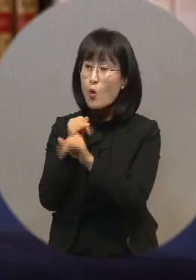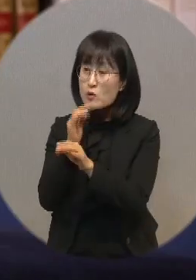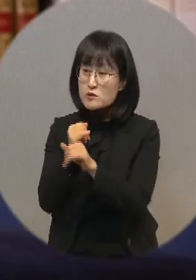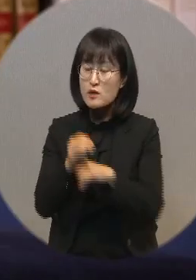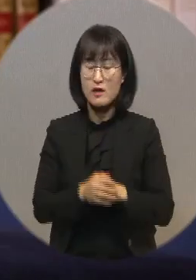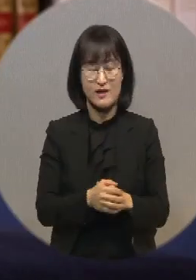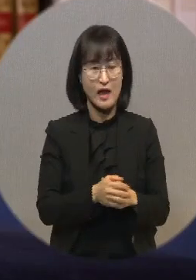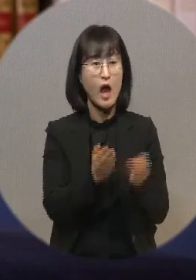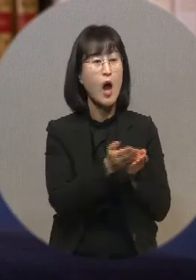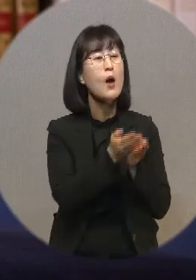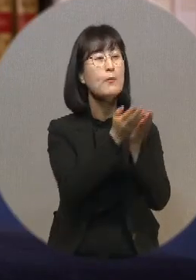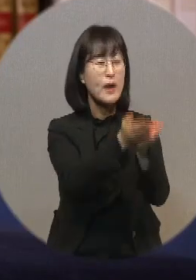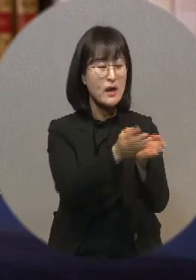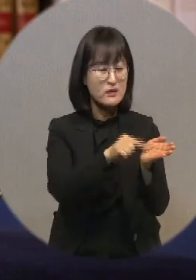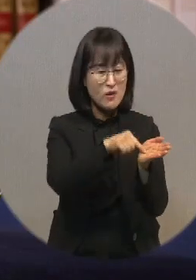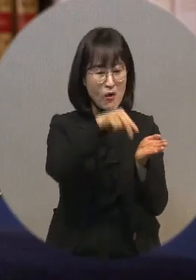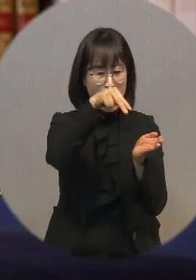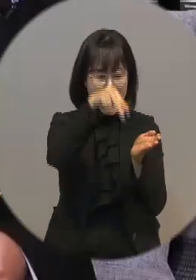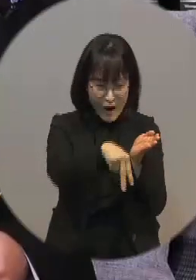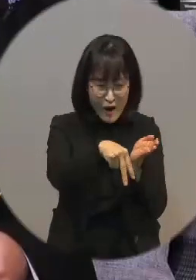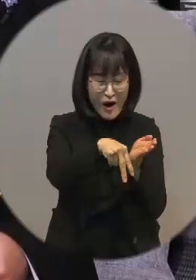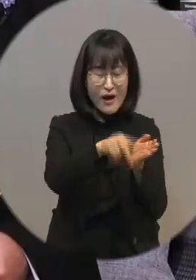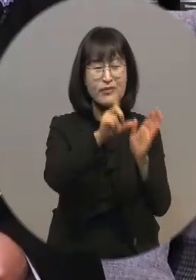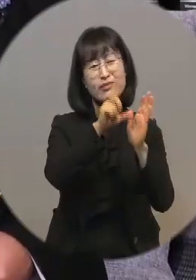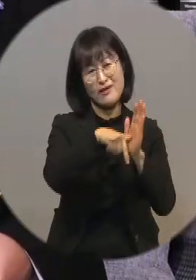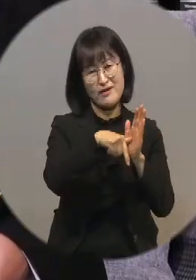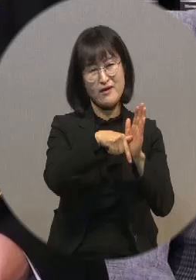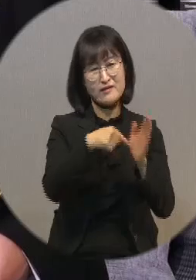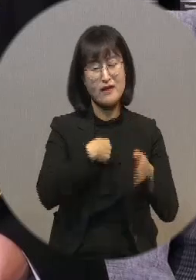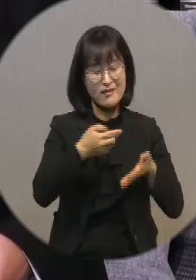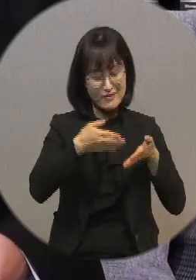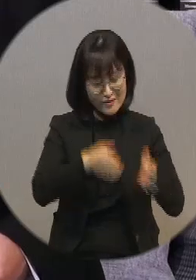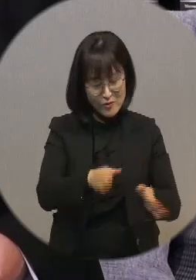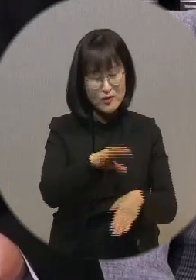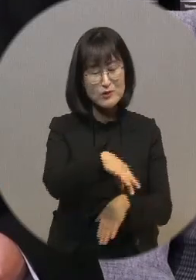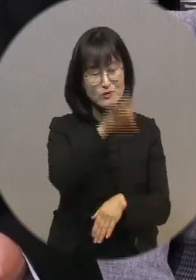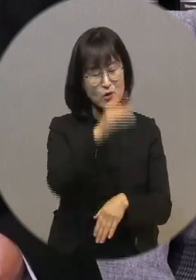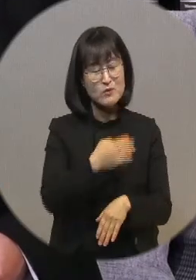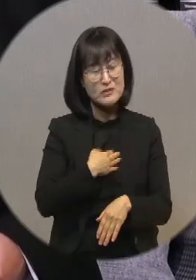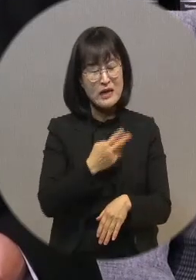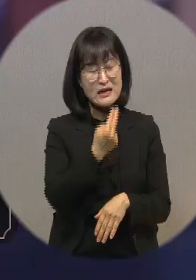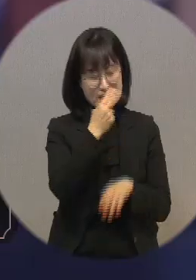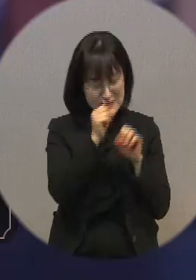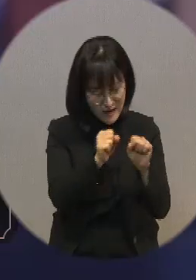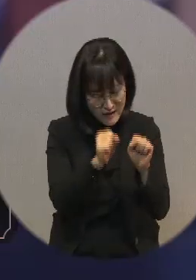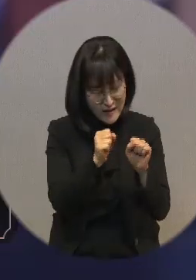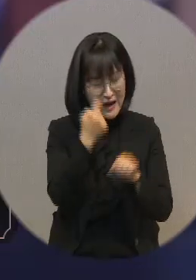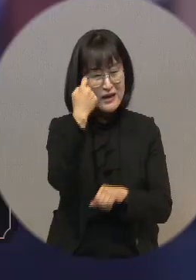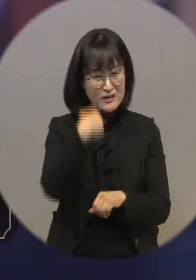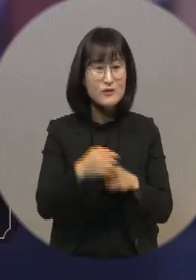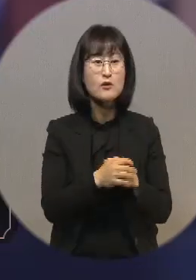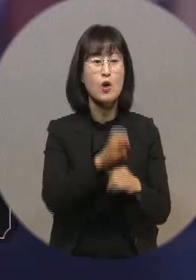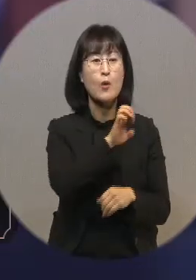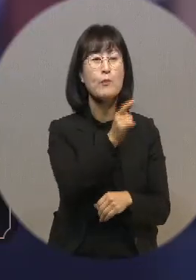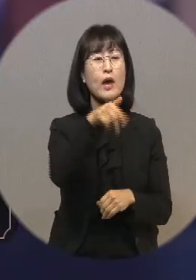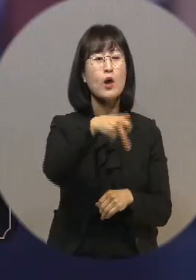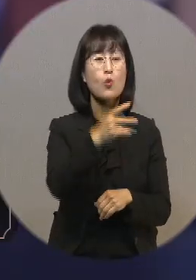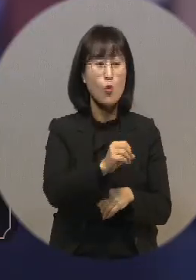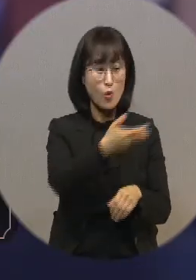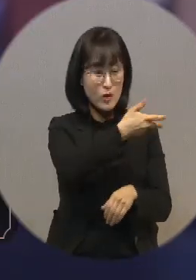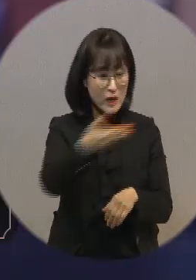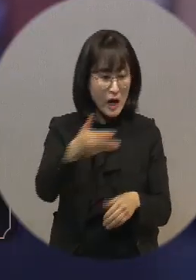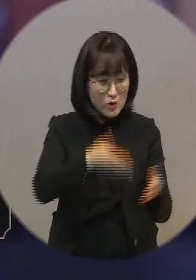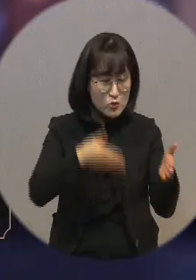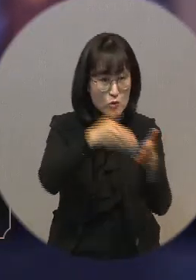탁 이렇게 발을 내딛는 그 순간. 태어나서 처음으로 살았다 이제는. 메콩강에 오기